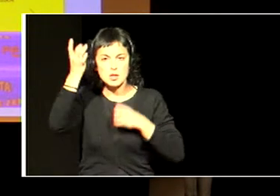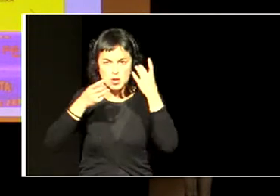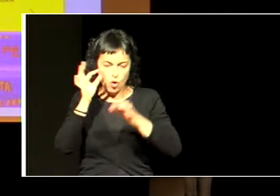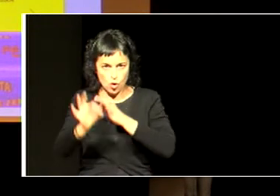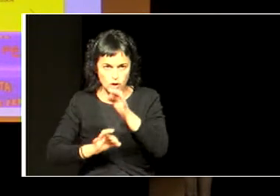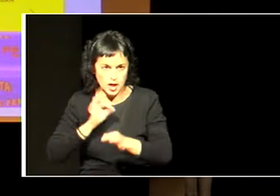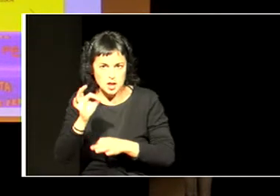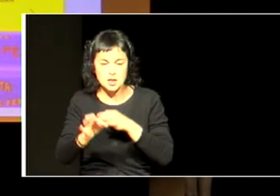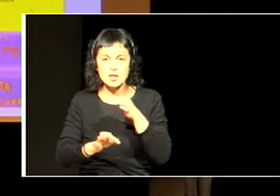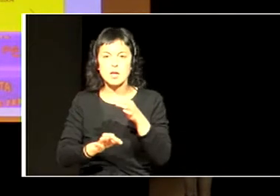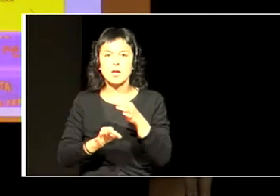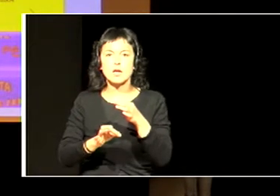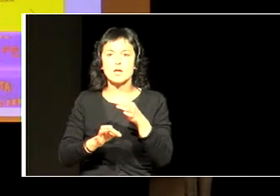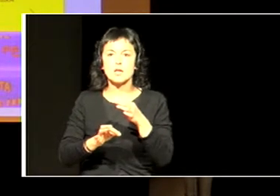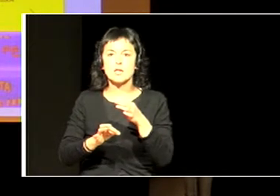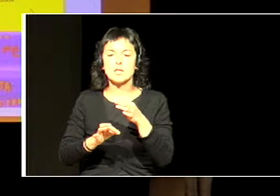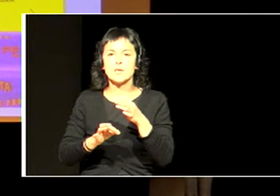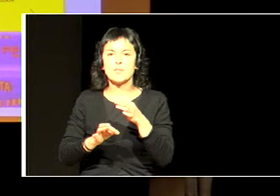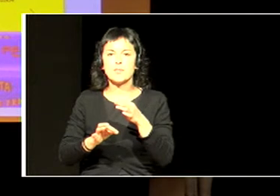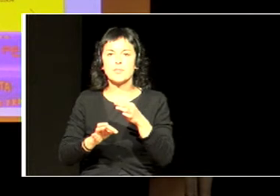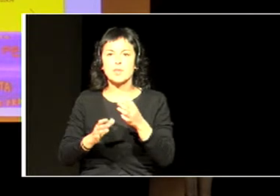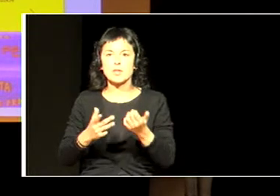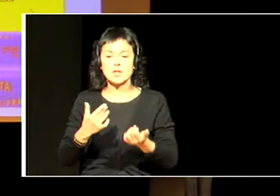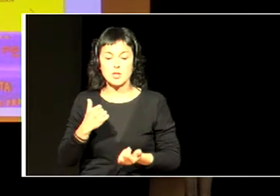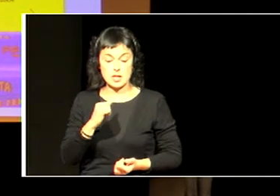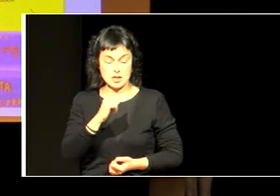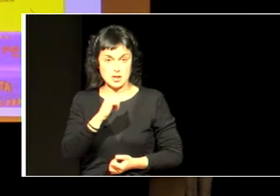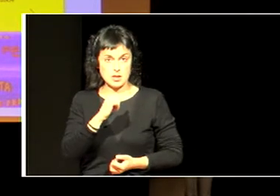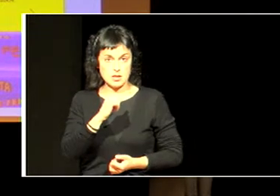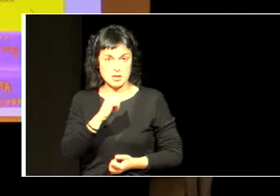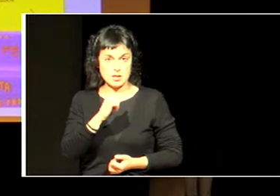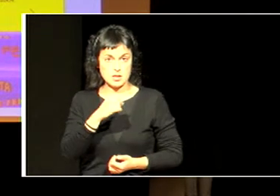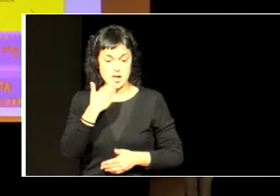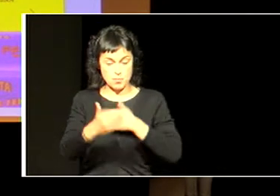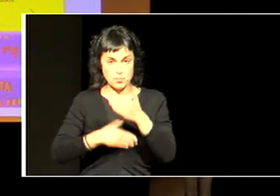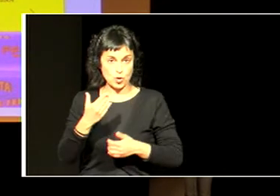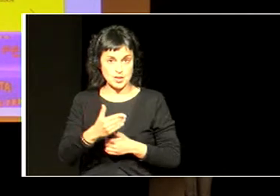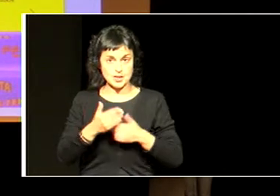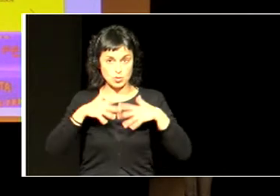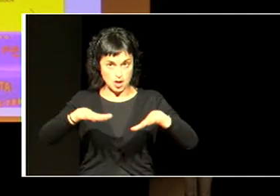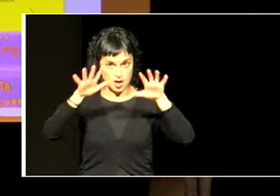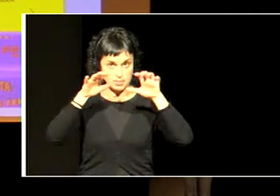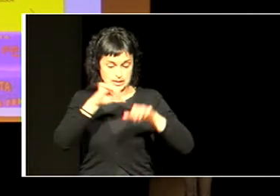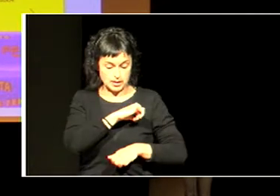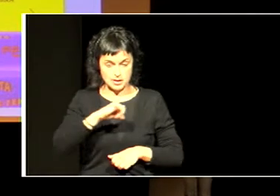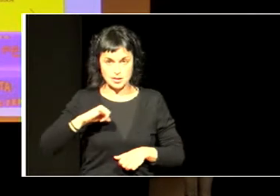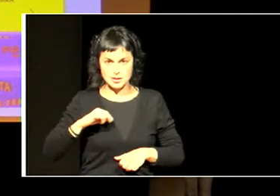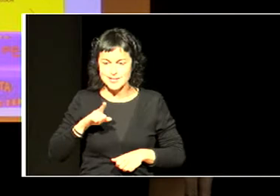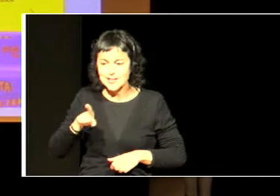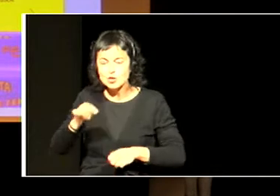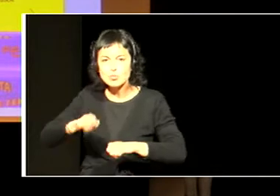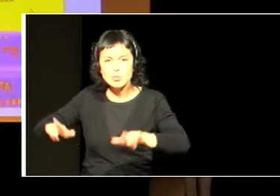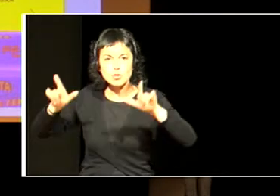formazio, bere banakako formazio prozesuan protagonistak dira, eta bere zalantzak eta bere